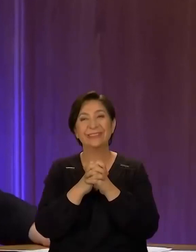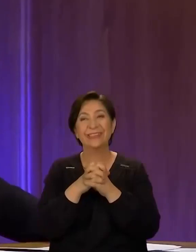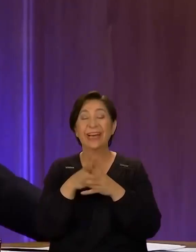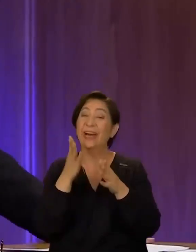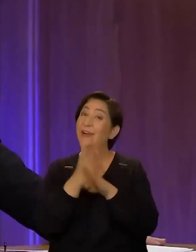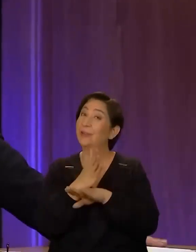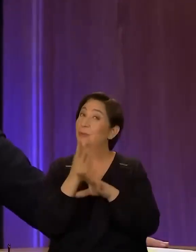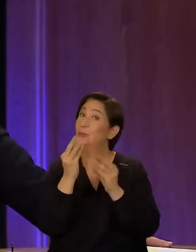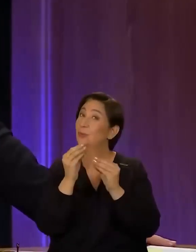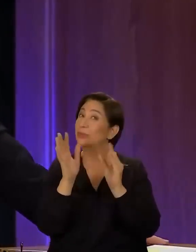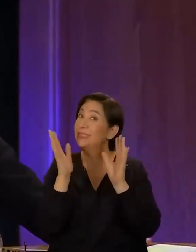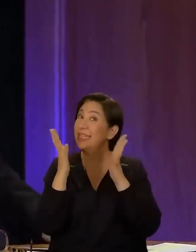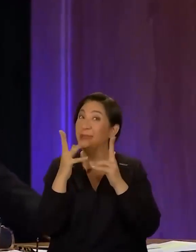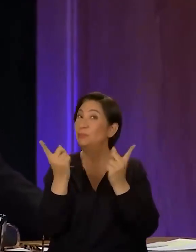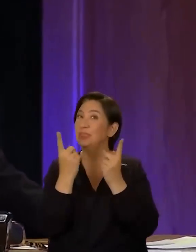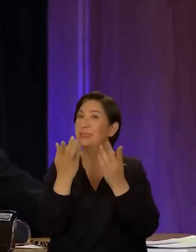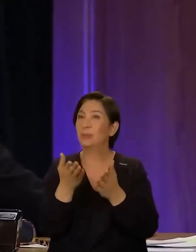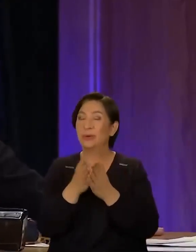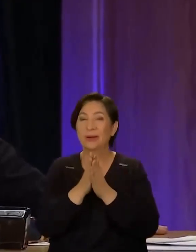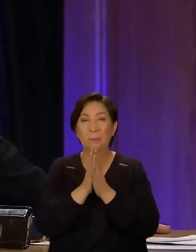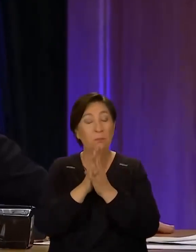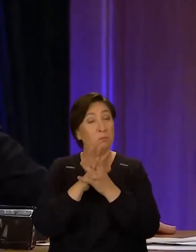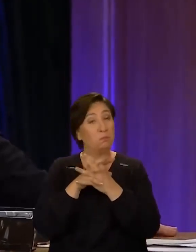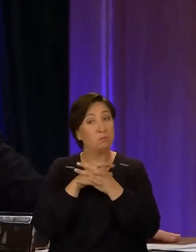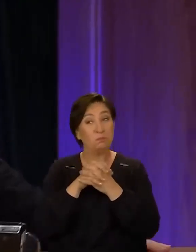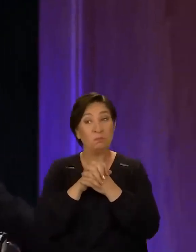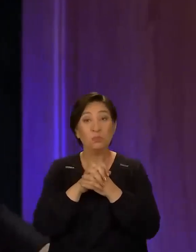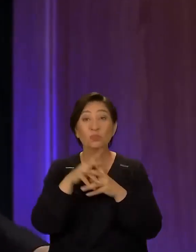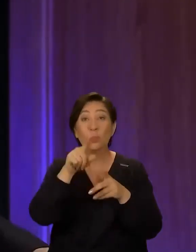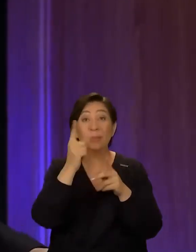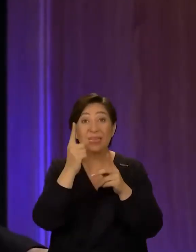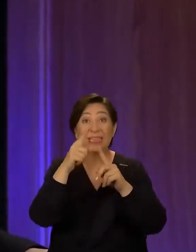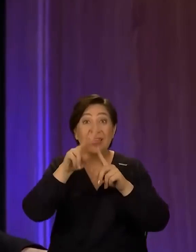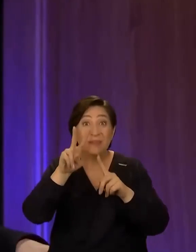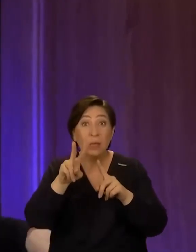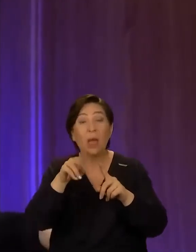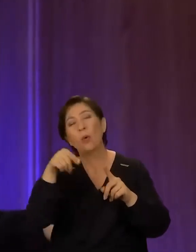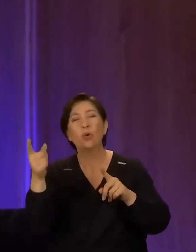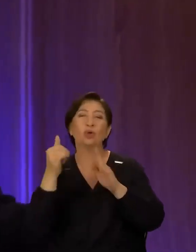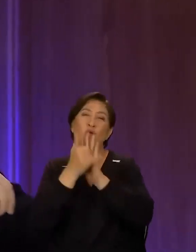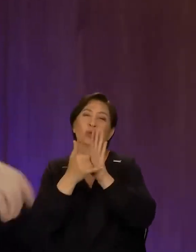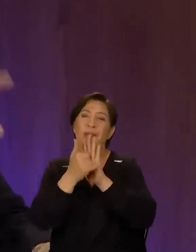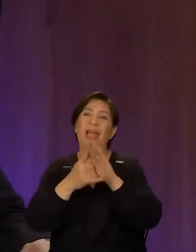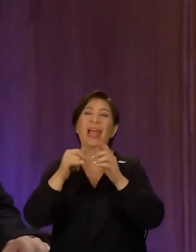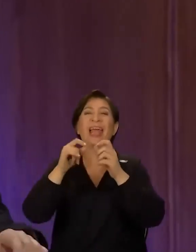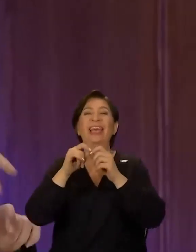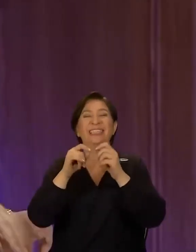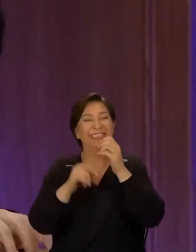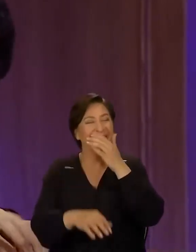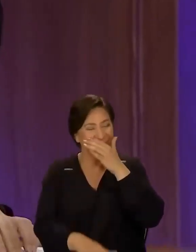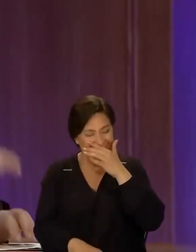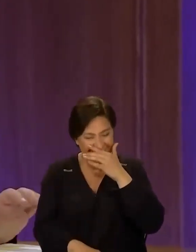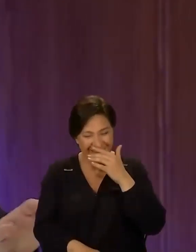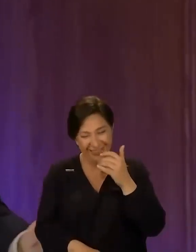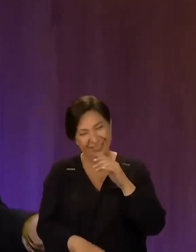Ya hakikaten çocuklar delirtici bir şeye buna bakıyoruz yani. Ve bu bir ulusal kanal. Hadi öbürü. İlik kimizin